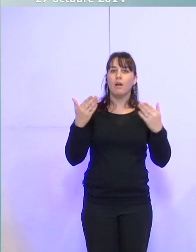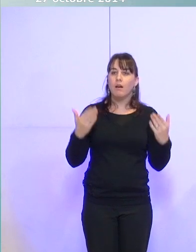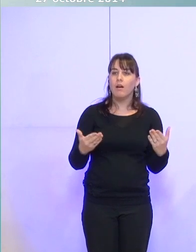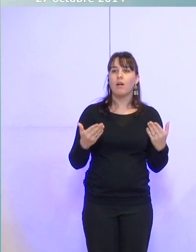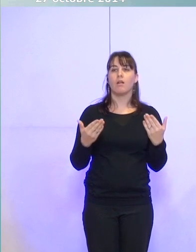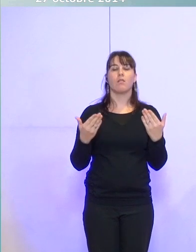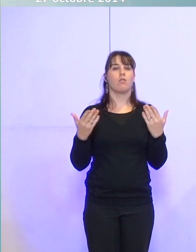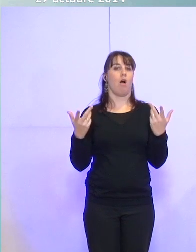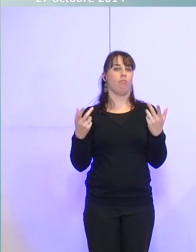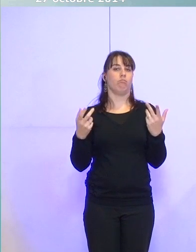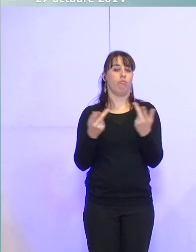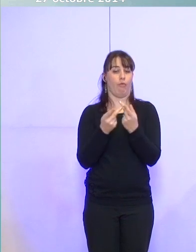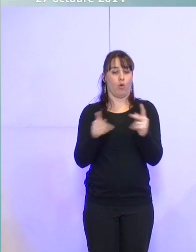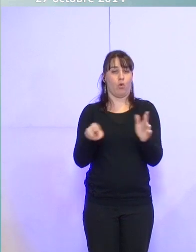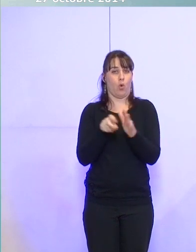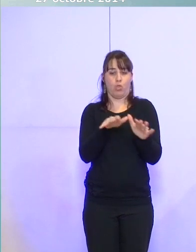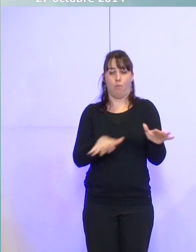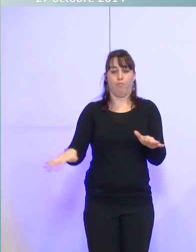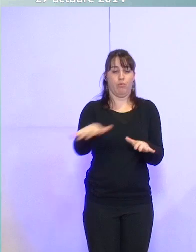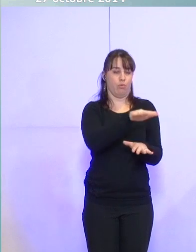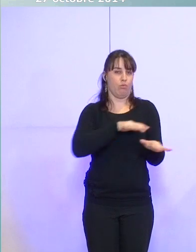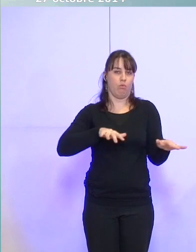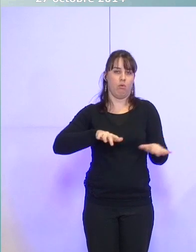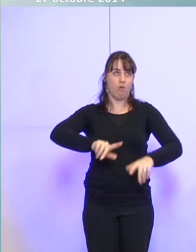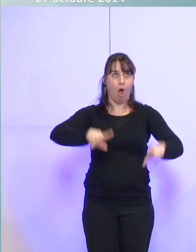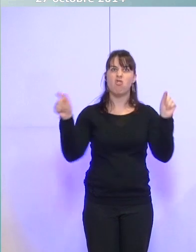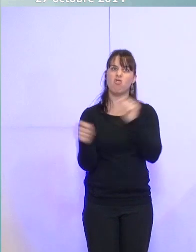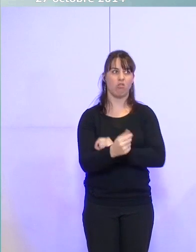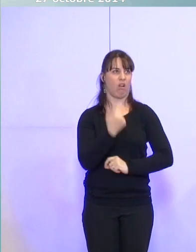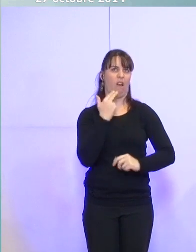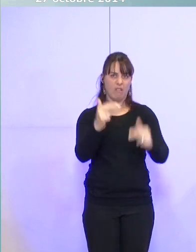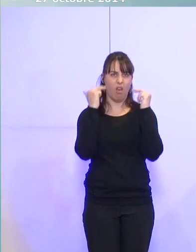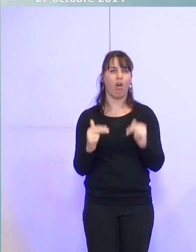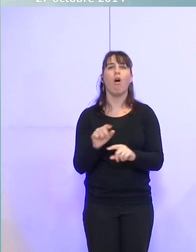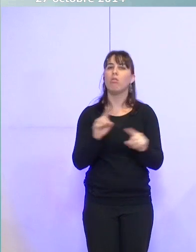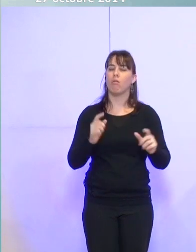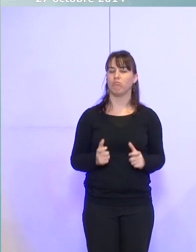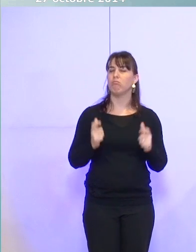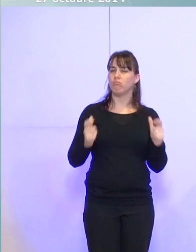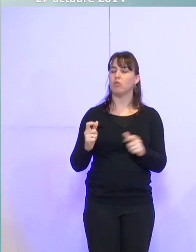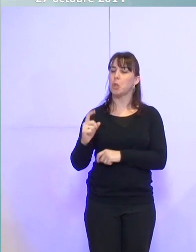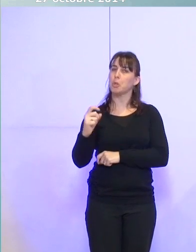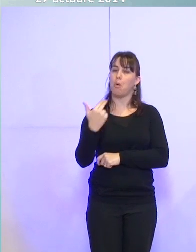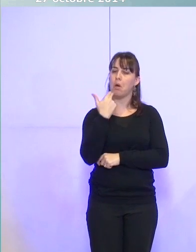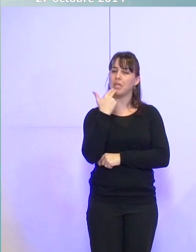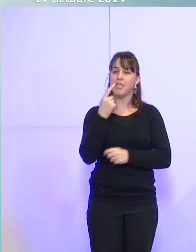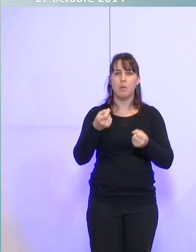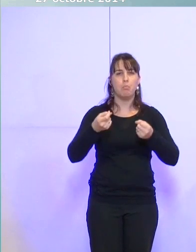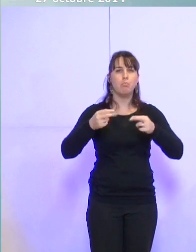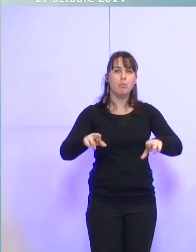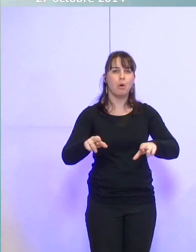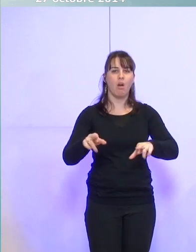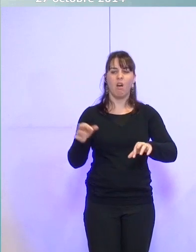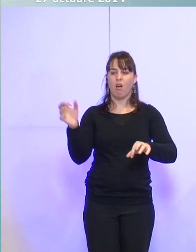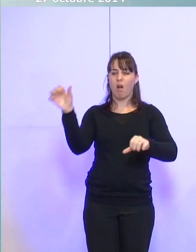bassin métropolitain ne changera pas la qualité de l'eau. Nous avons la chance d'avoir une eau effectivement pure et non